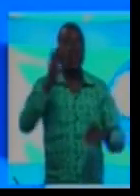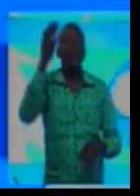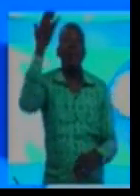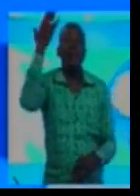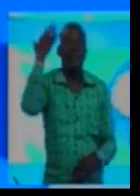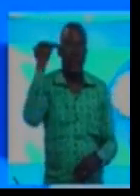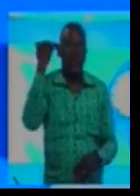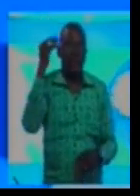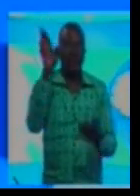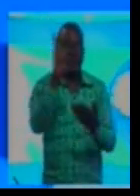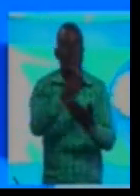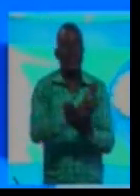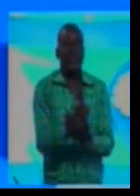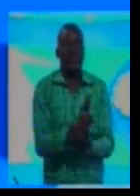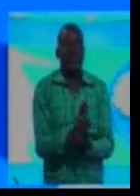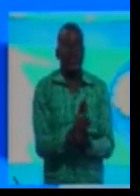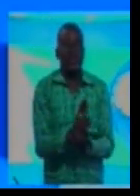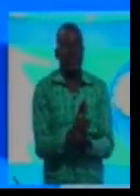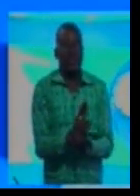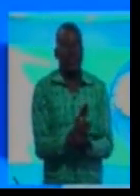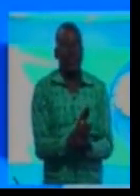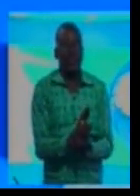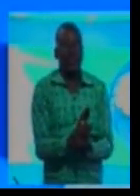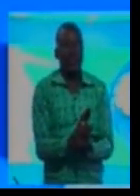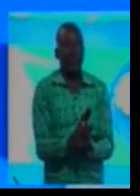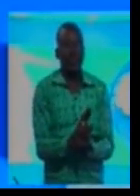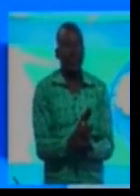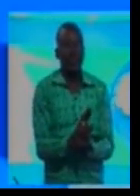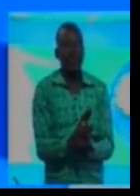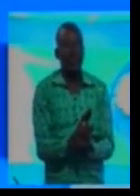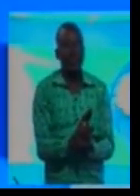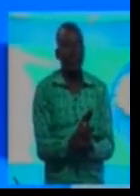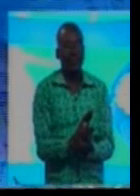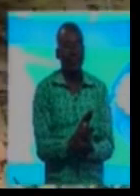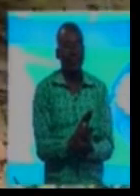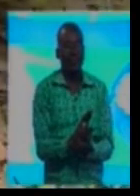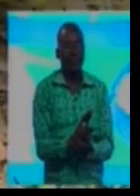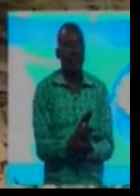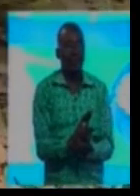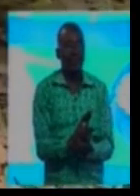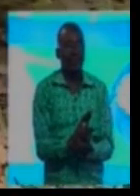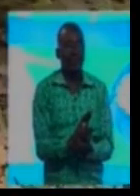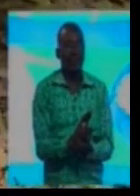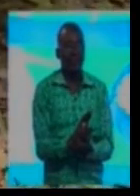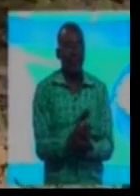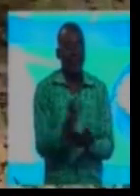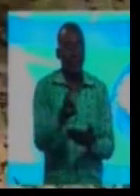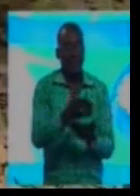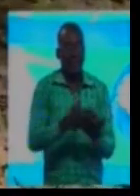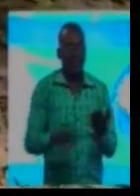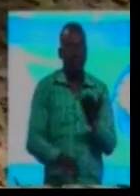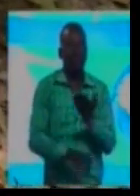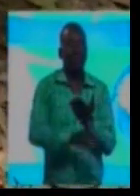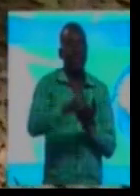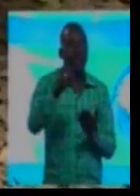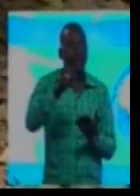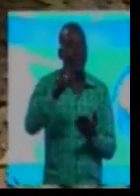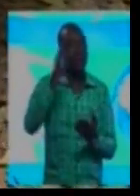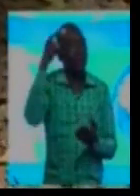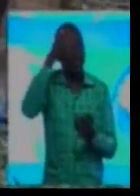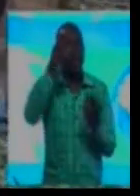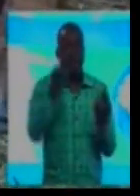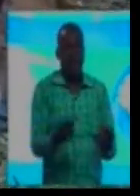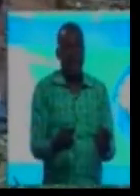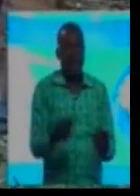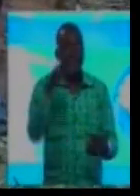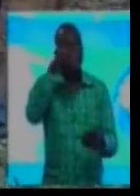point avec Gérard Sommet et Zoubaviel David Dabiré. C'est un geste symbolique qui vaut son pesant